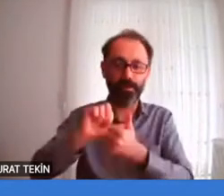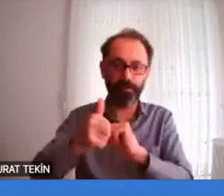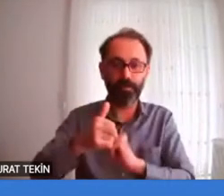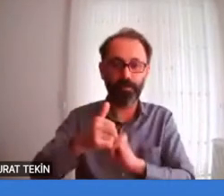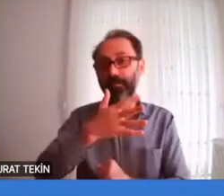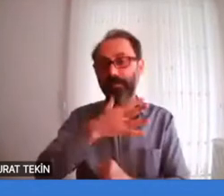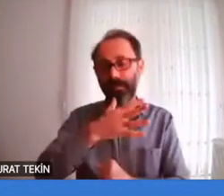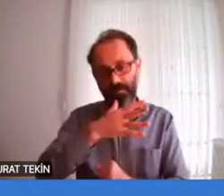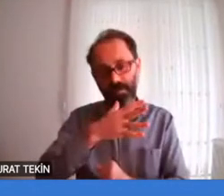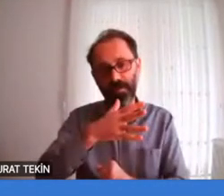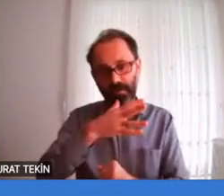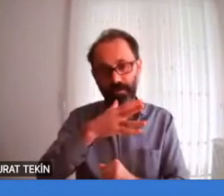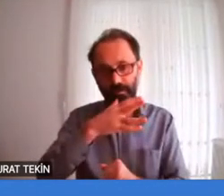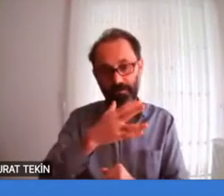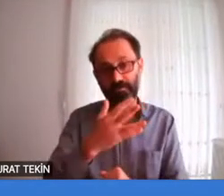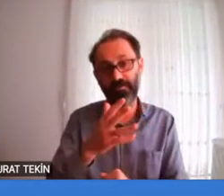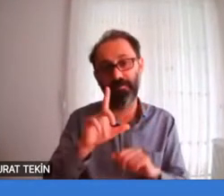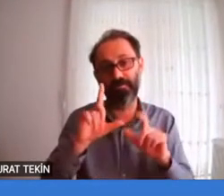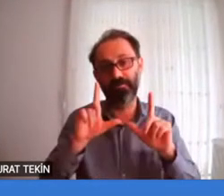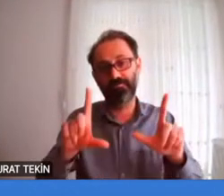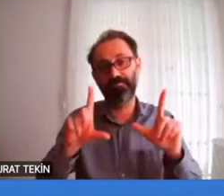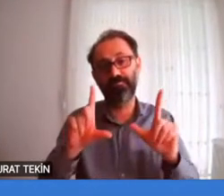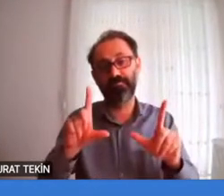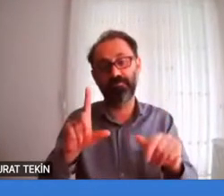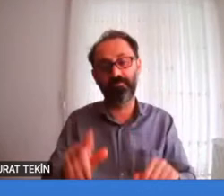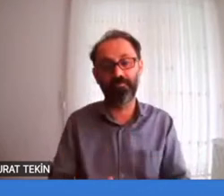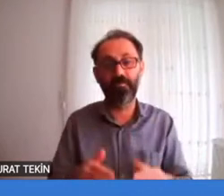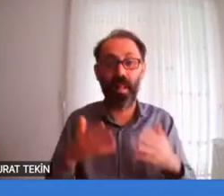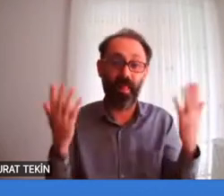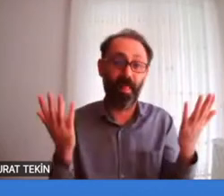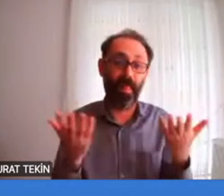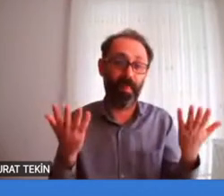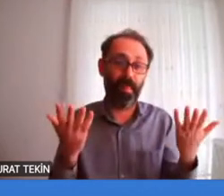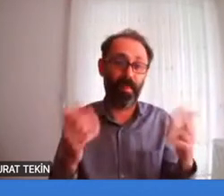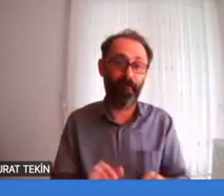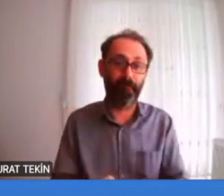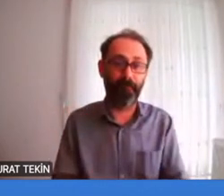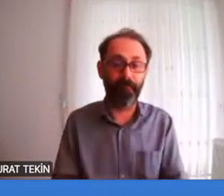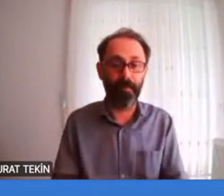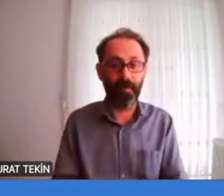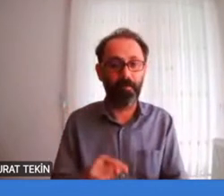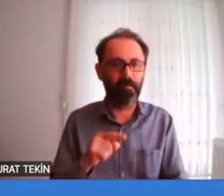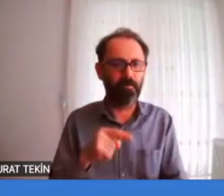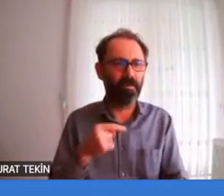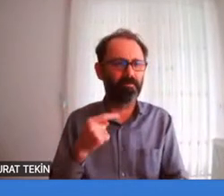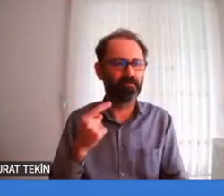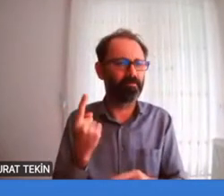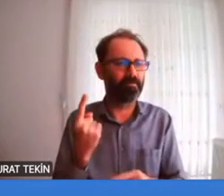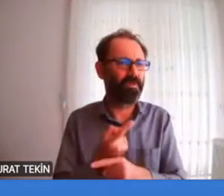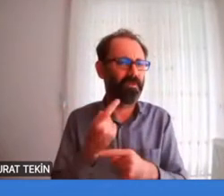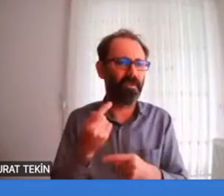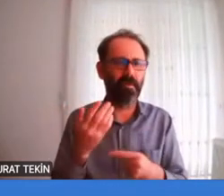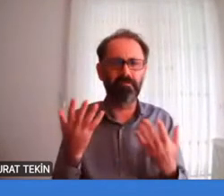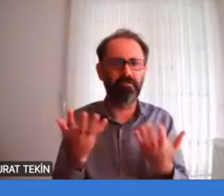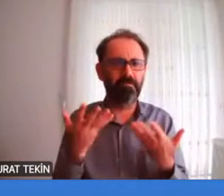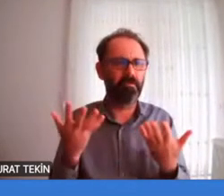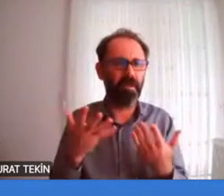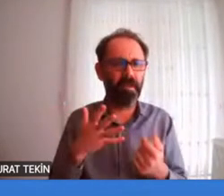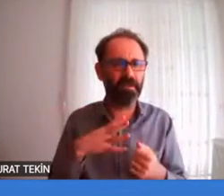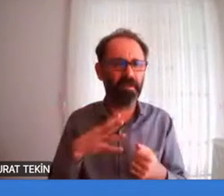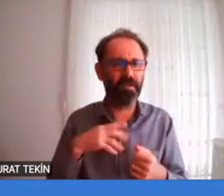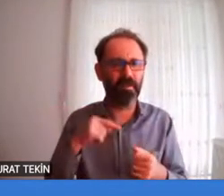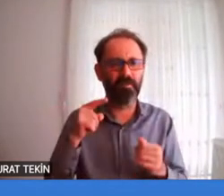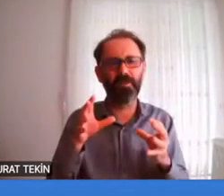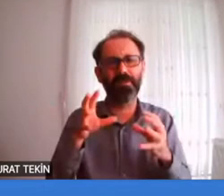etmiş. Böyle düşünüyorsunuz. Evet. Ben şeyi çok merak ediyorum. Aslında tüm takıma da sorabilirim.